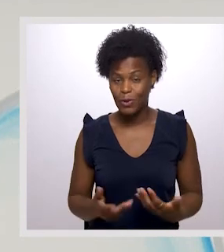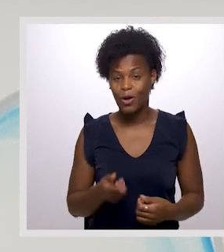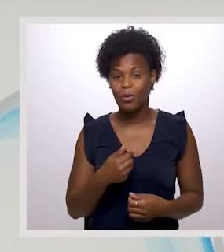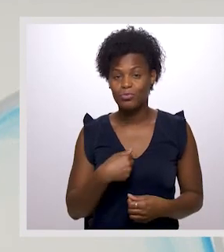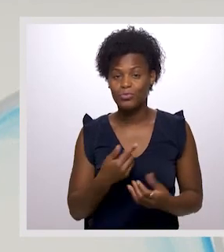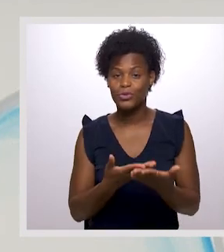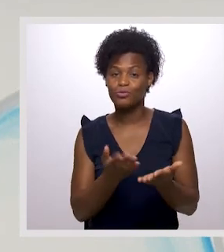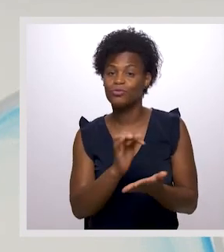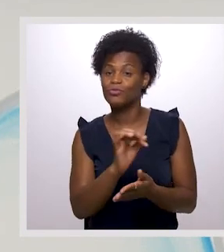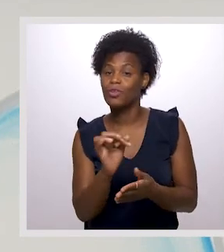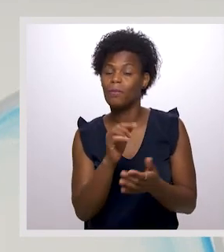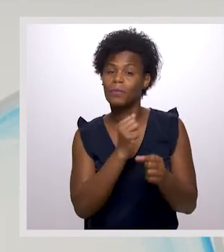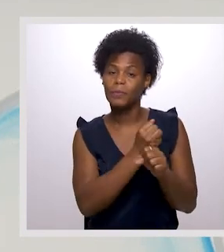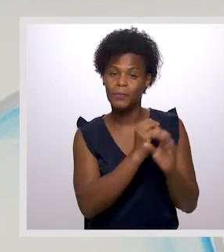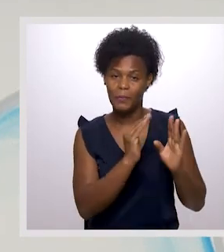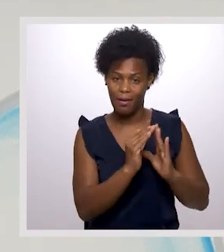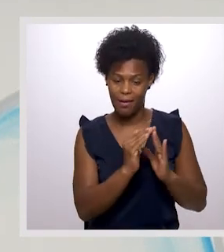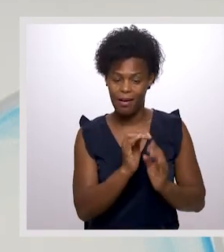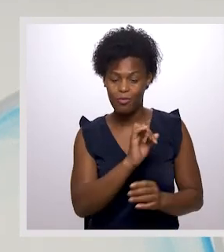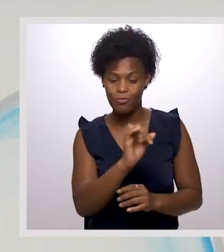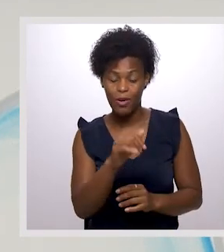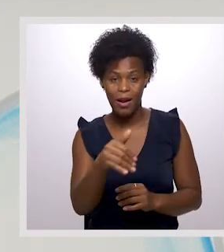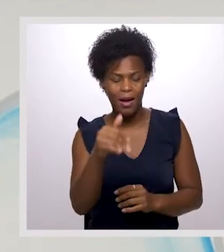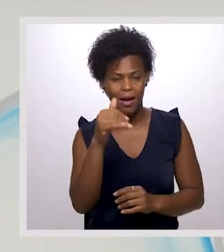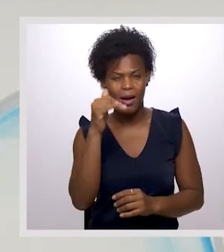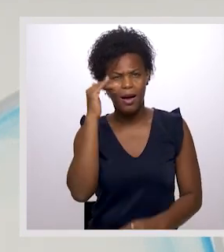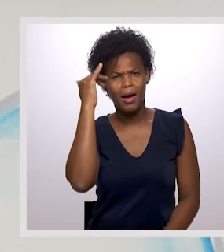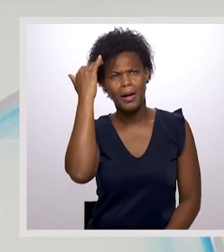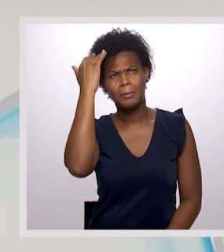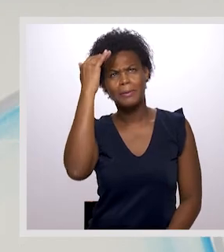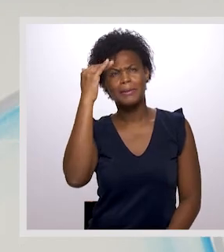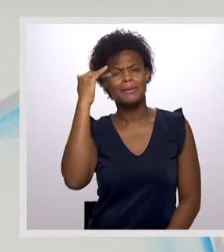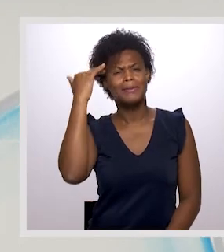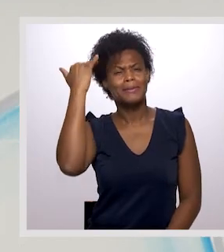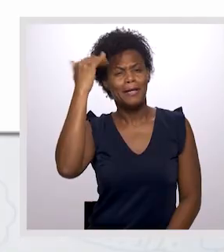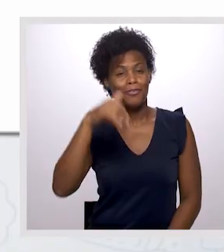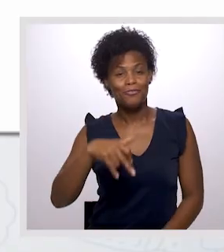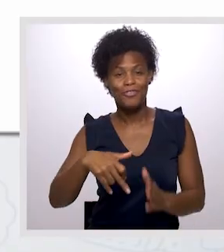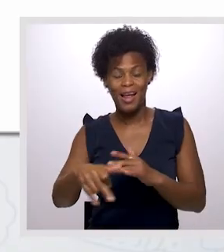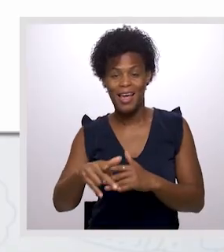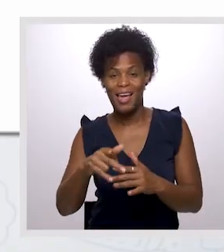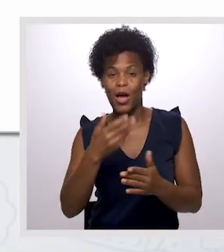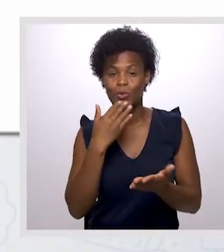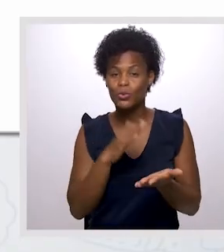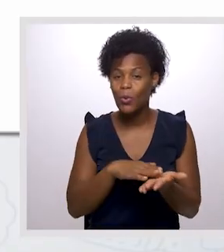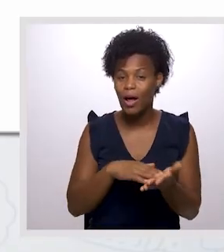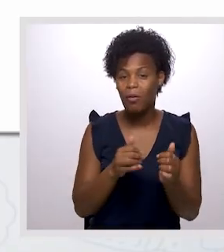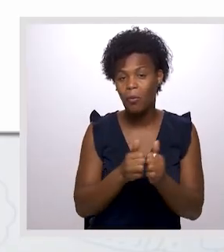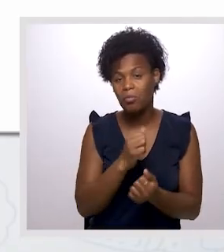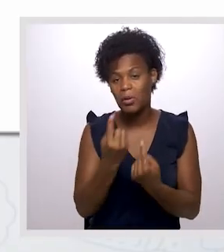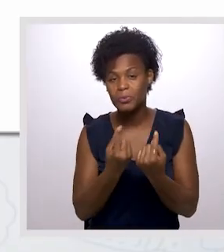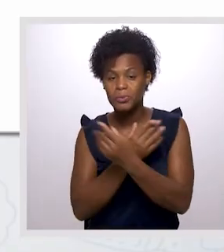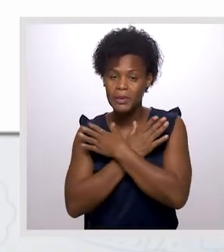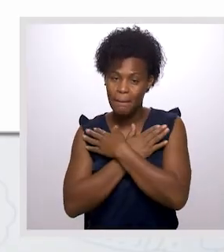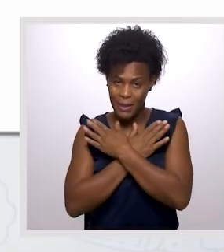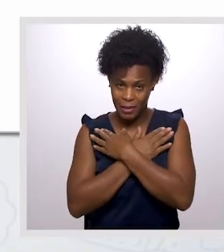Maintenant, je vous laisse un petit devoir. Vous allez imaginer que vous allez au restaurant avec